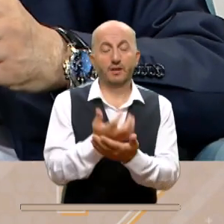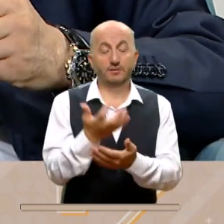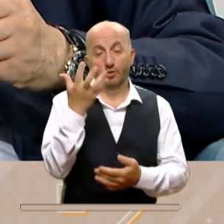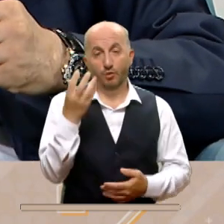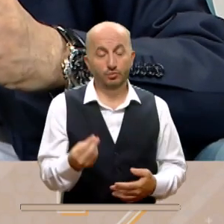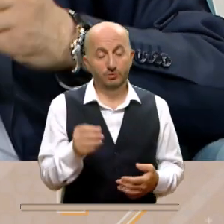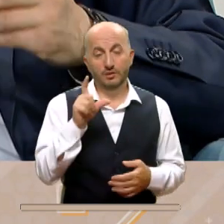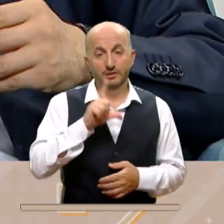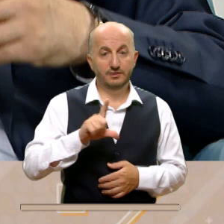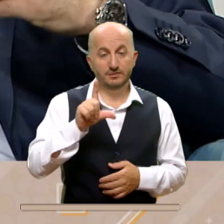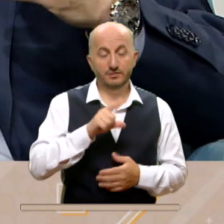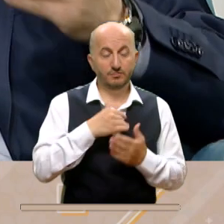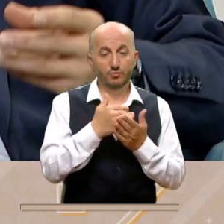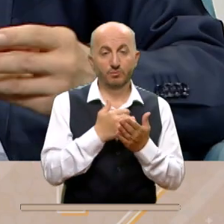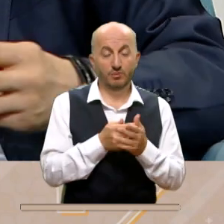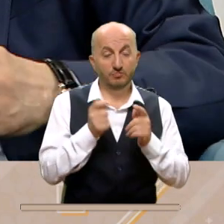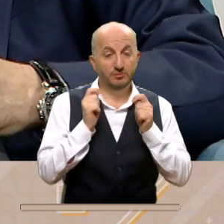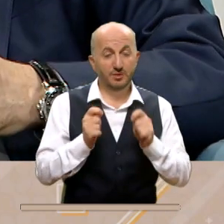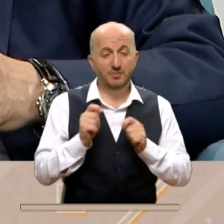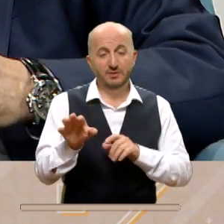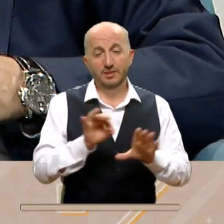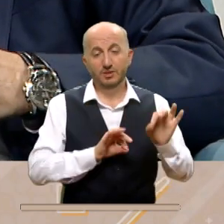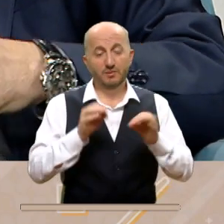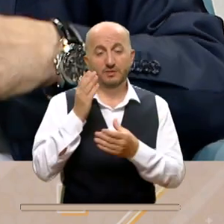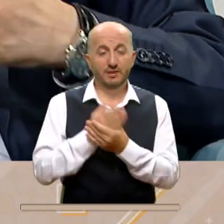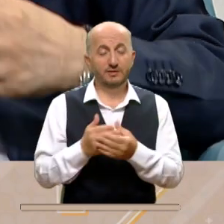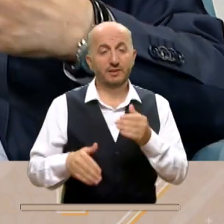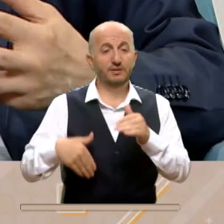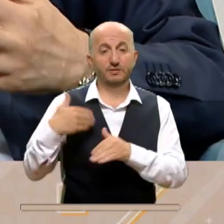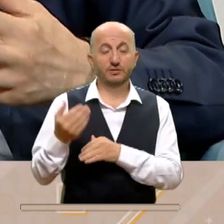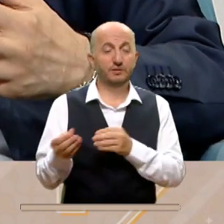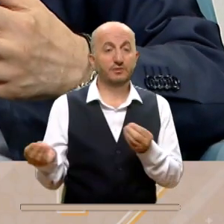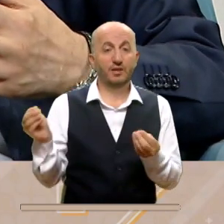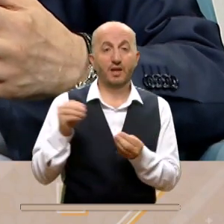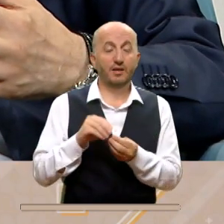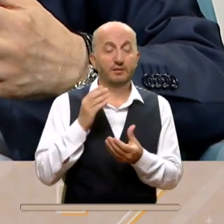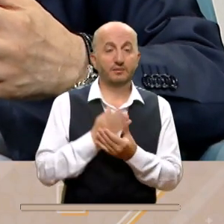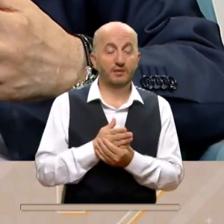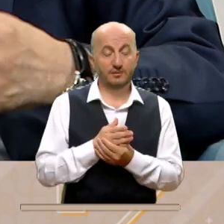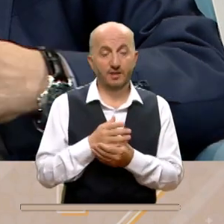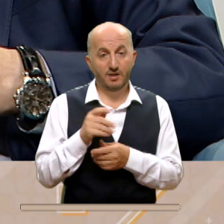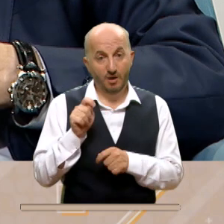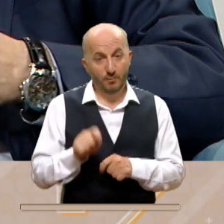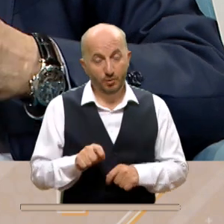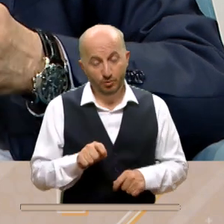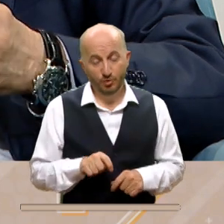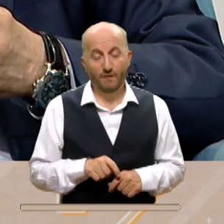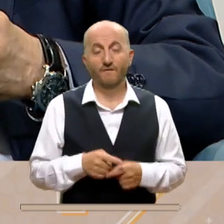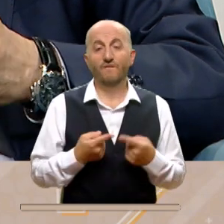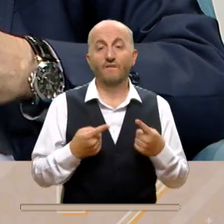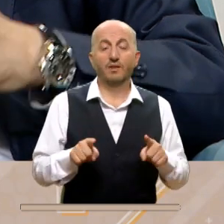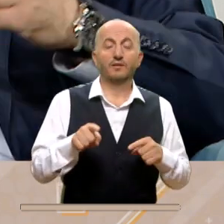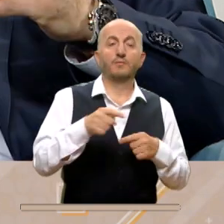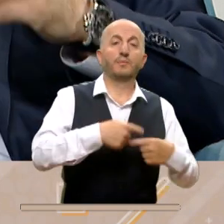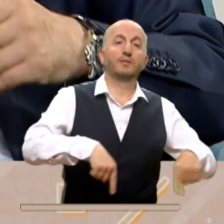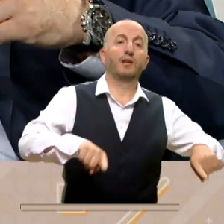oldukları lisans programlarının zorunlu ve seçmeli dersleri dışında ek dersler uygulanıyor çocuklara. Farklı bir alan